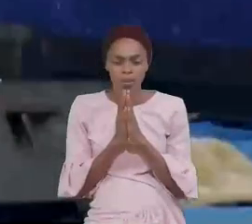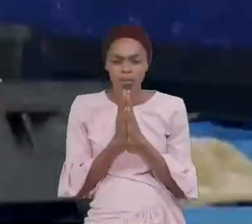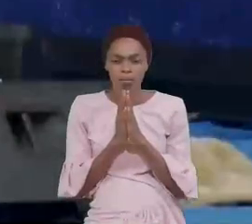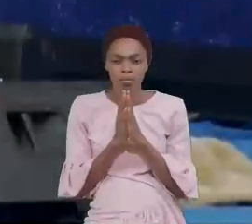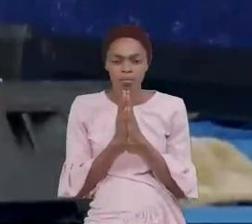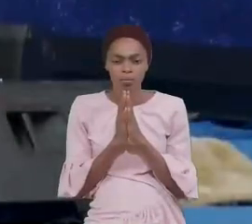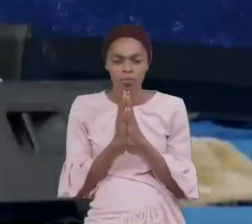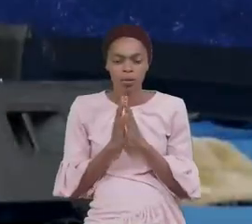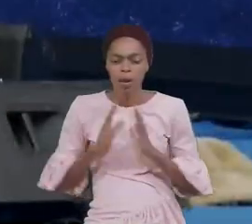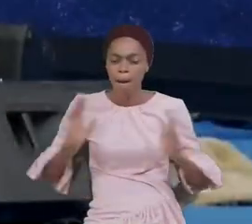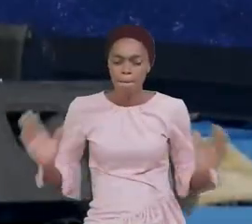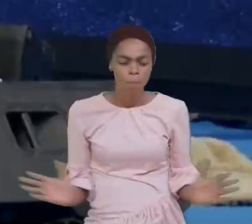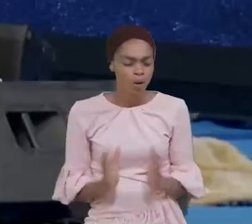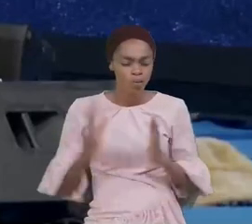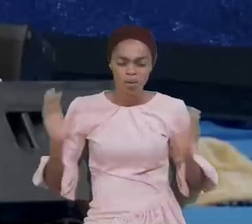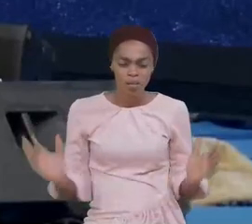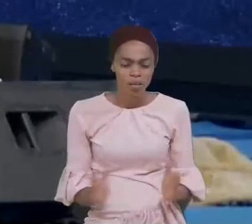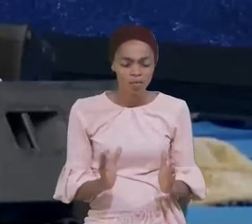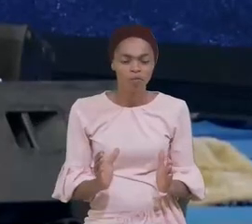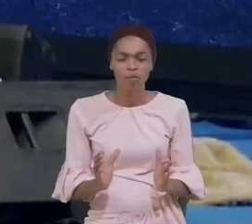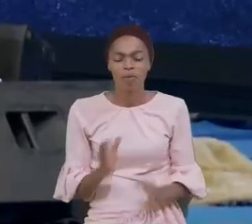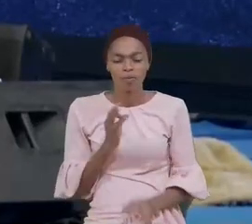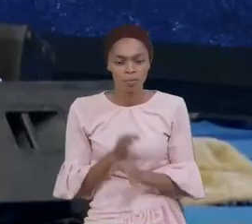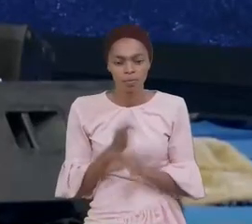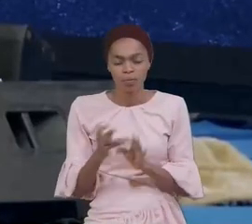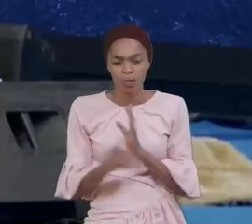une fidélité persuasive.